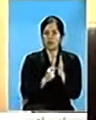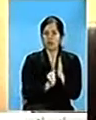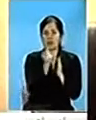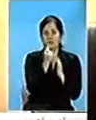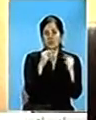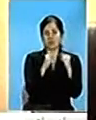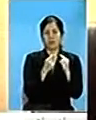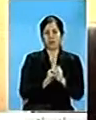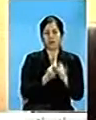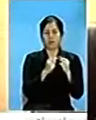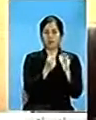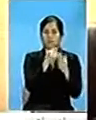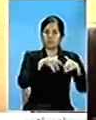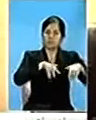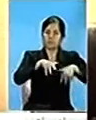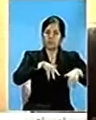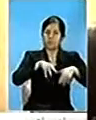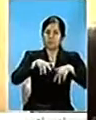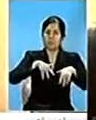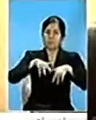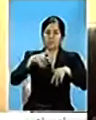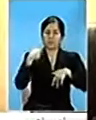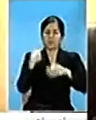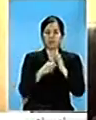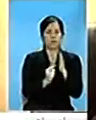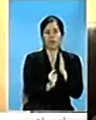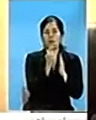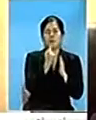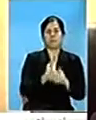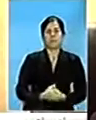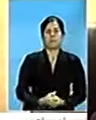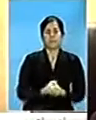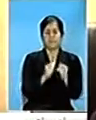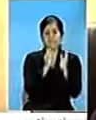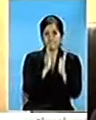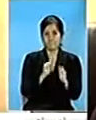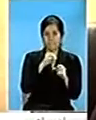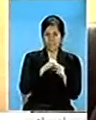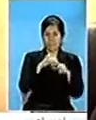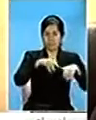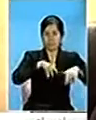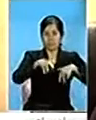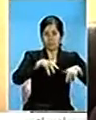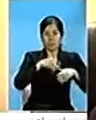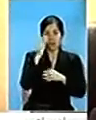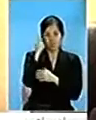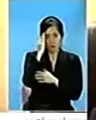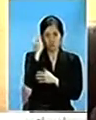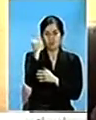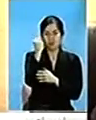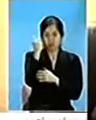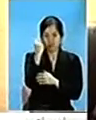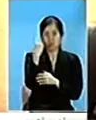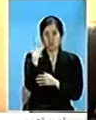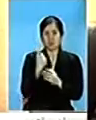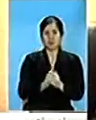ถิ่นถ้าประชาธิปไตยชุมชนเกิดขึ้นในทุกชุมชนคนในชุมชนได้รับทราบได้รับรู้ศักยภ